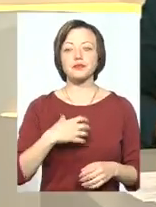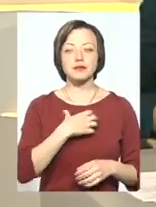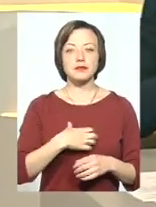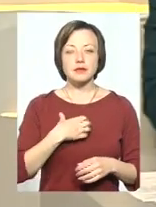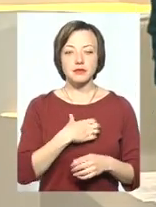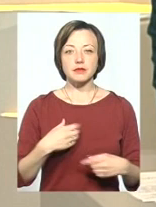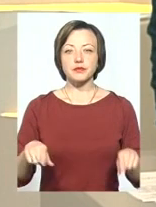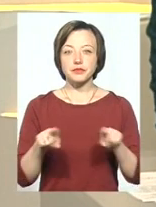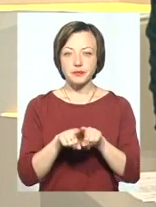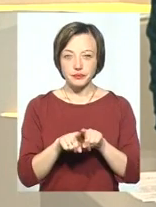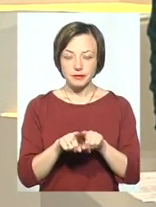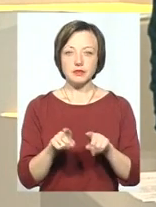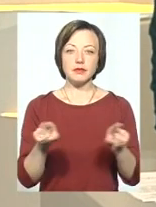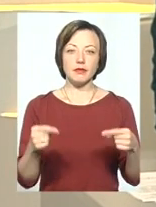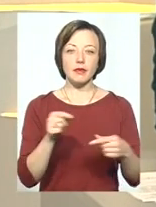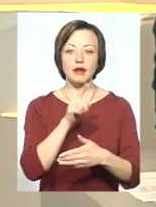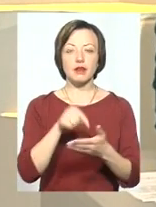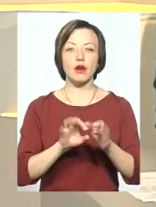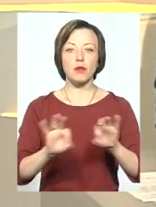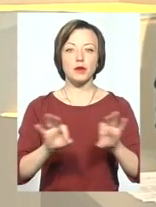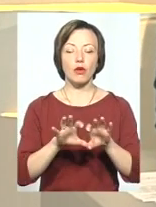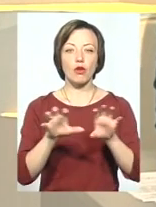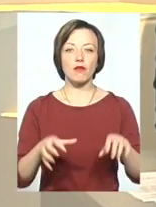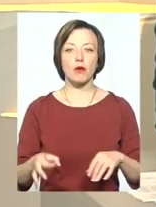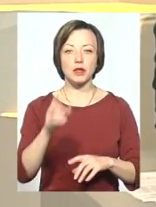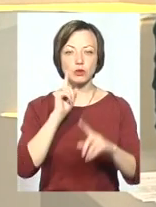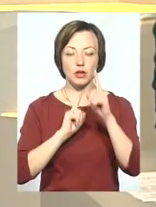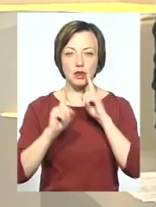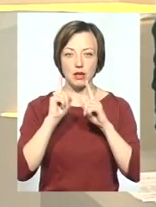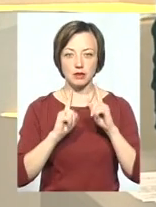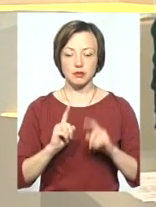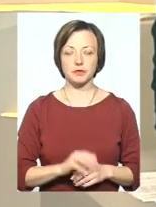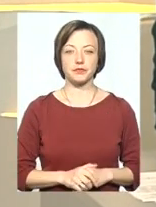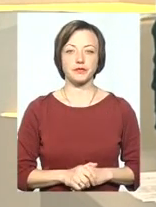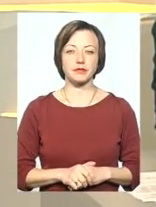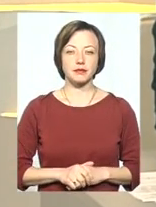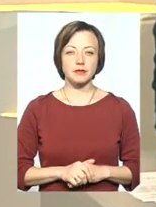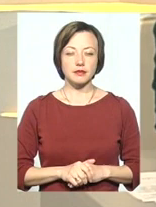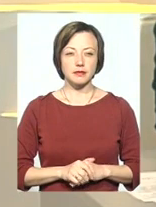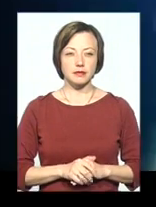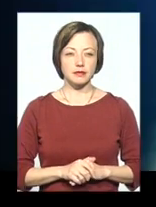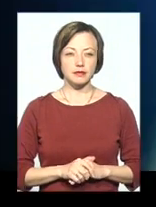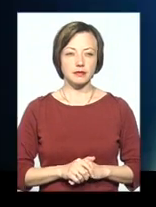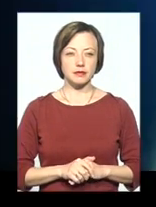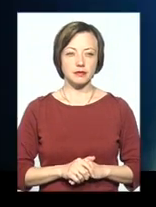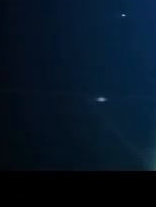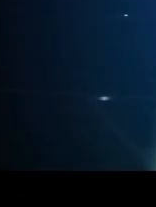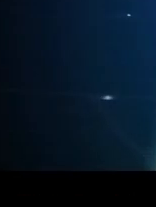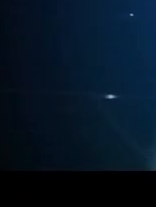е так ставити питання в коментарі голови Хмельницької обласної ради Михайла Загородного. Прошу, будь ласка.